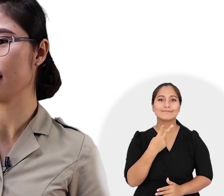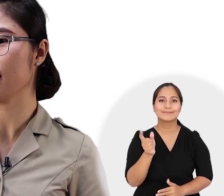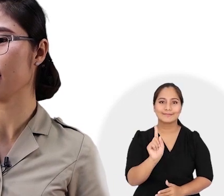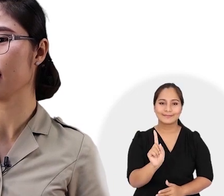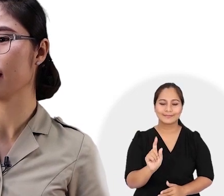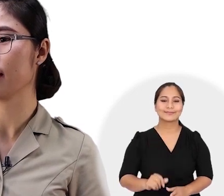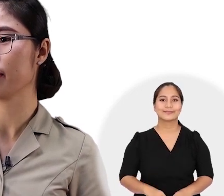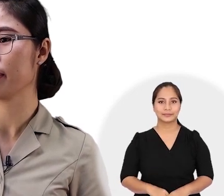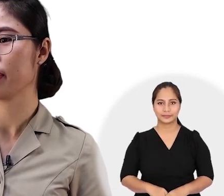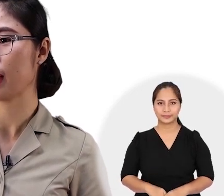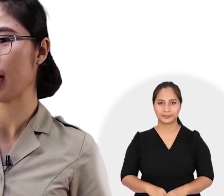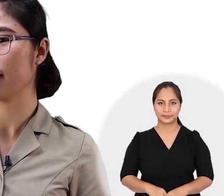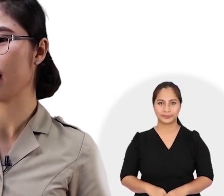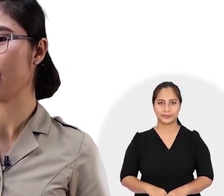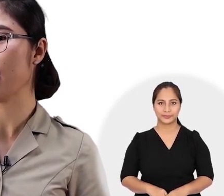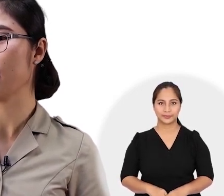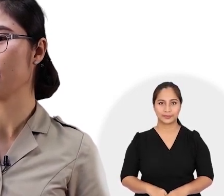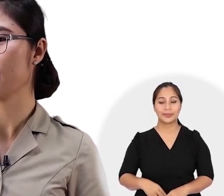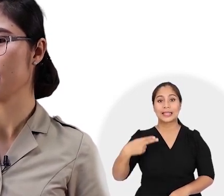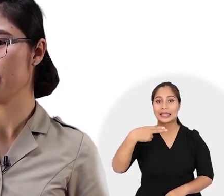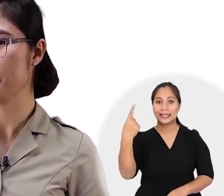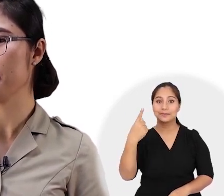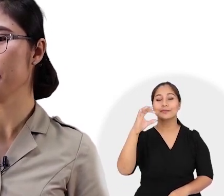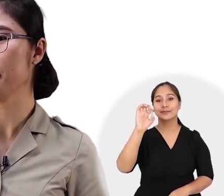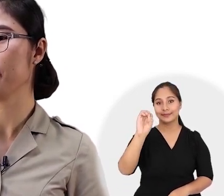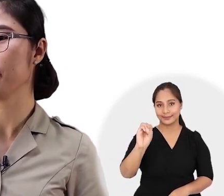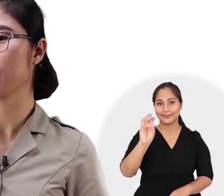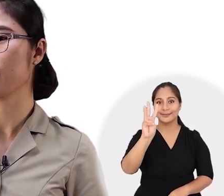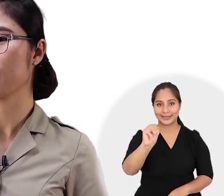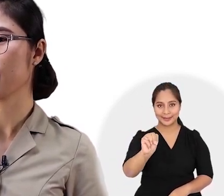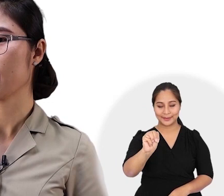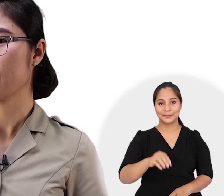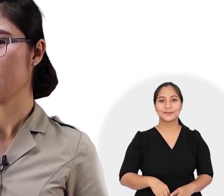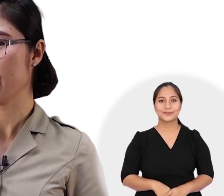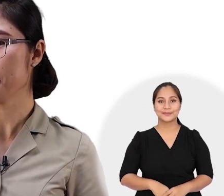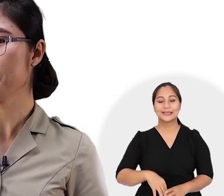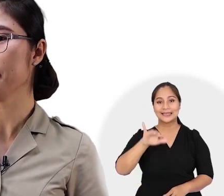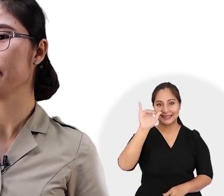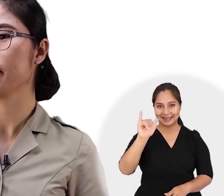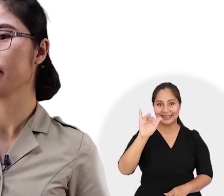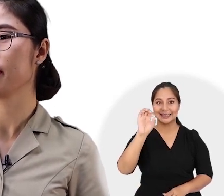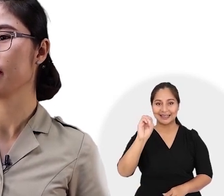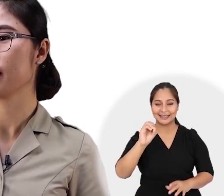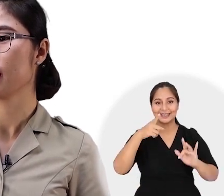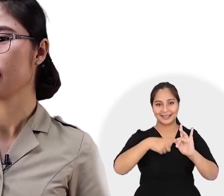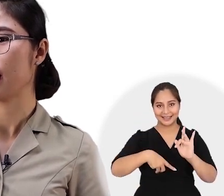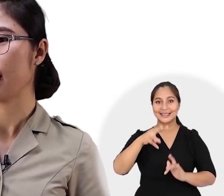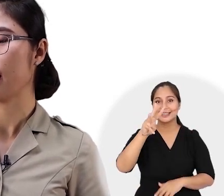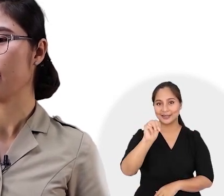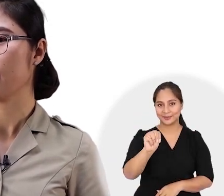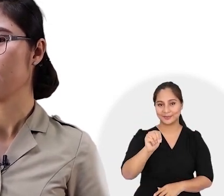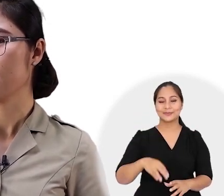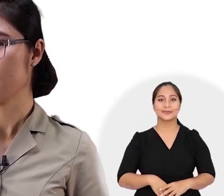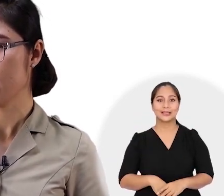งดังนี้อ่านว่าหิมยิ้ม